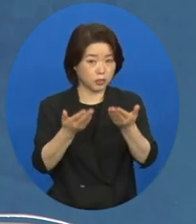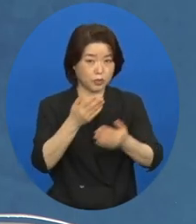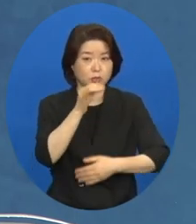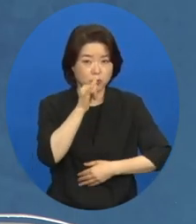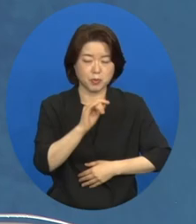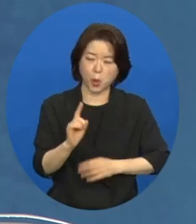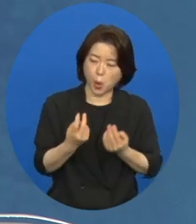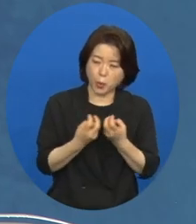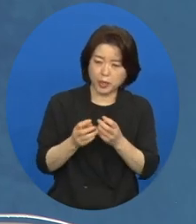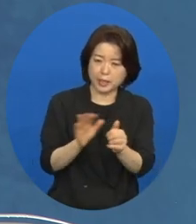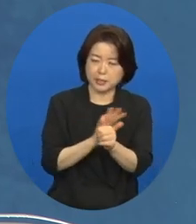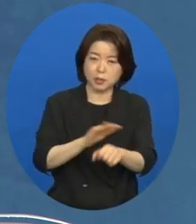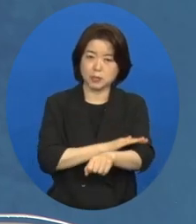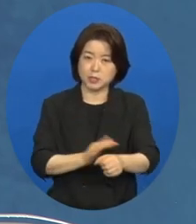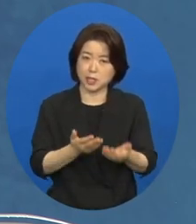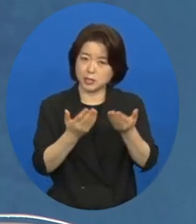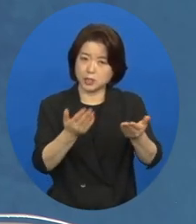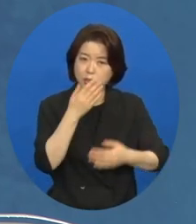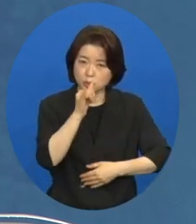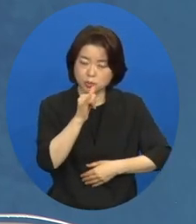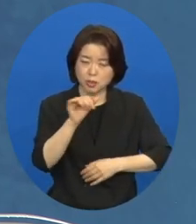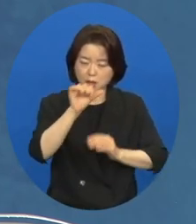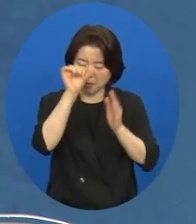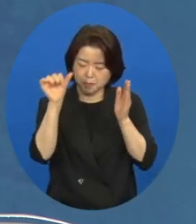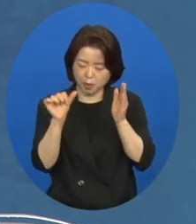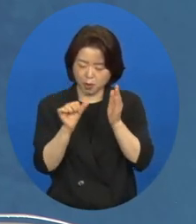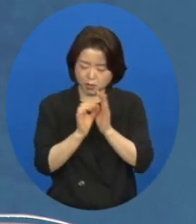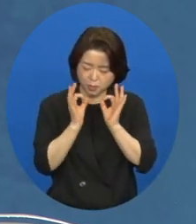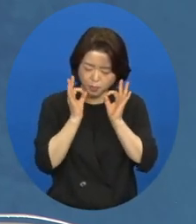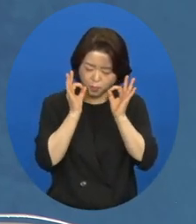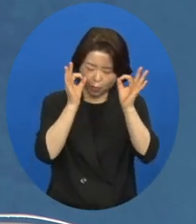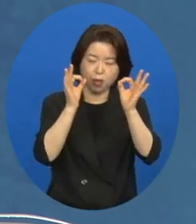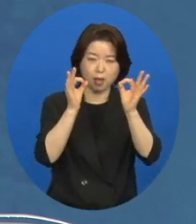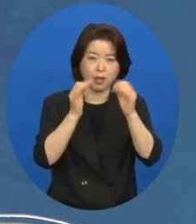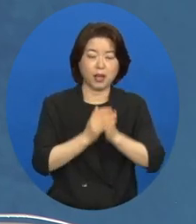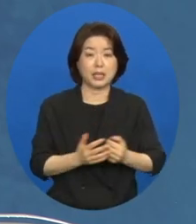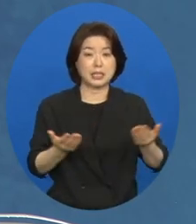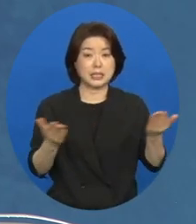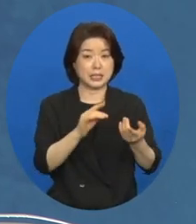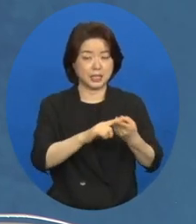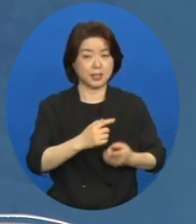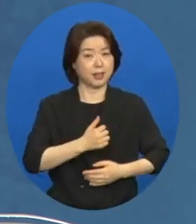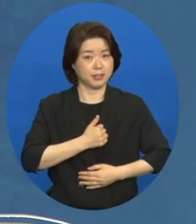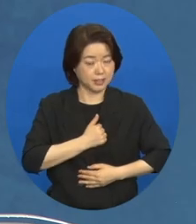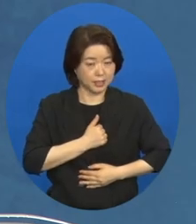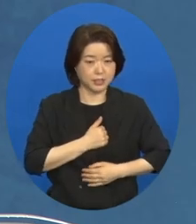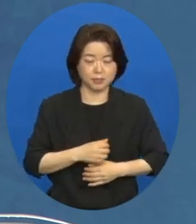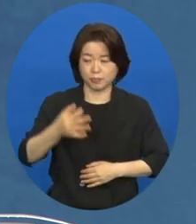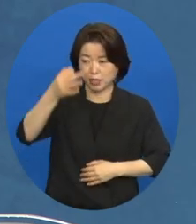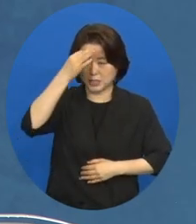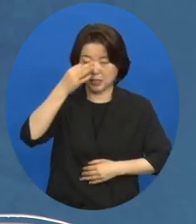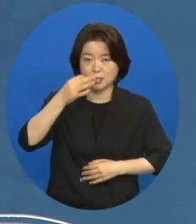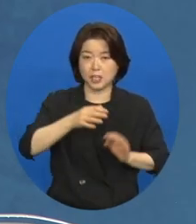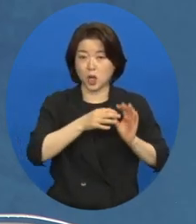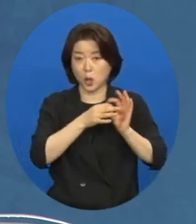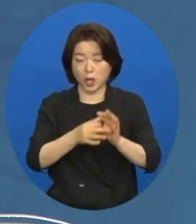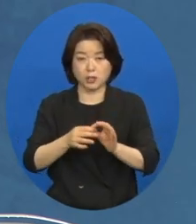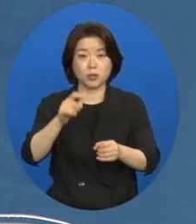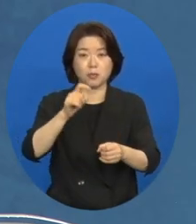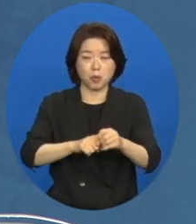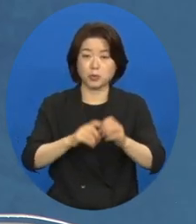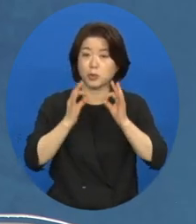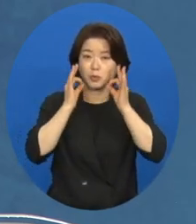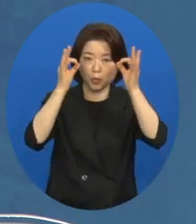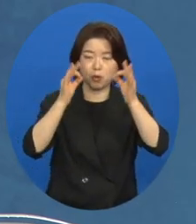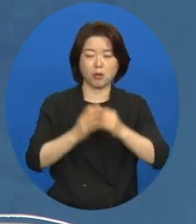손님들에게 어떻게 하면 서비스를 할 수 있을지 평생을 노력하신 거예요. 일에 대한 자부심, 실력 유지를 위한 그 노력이